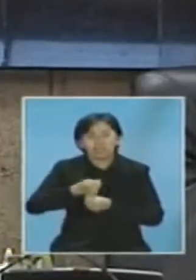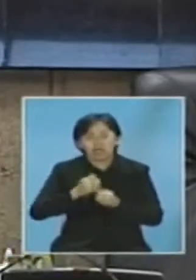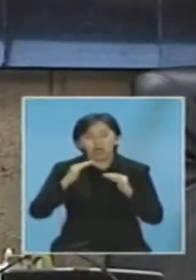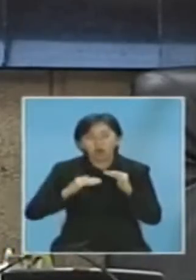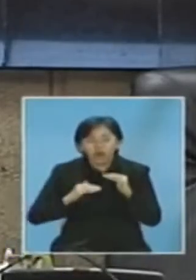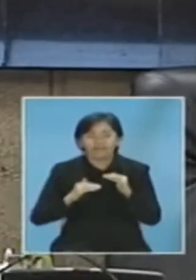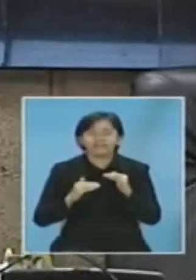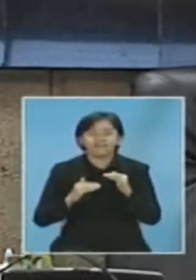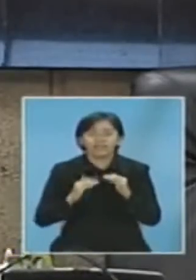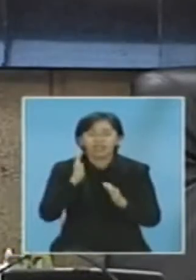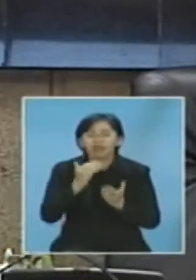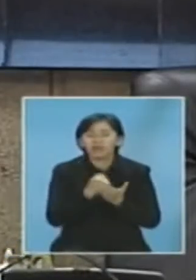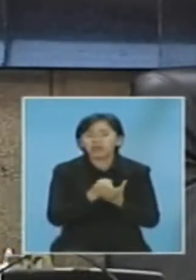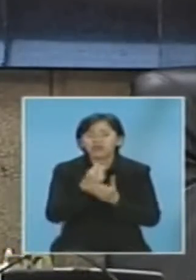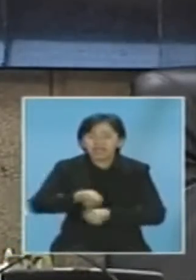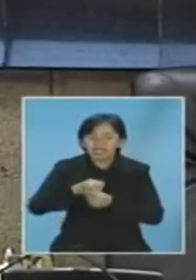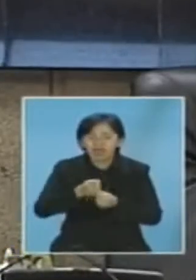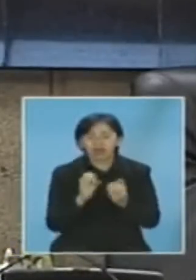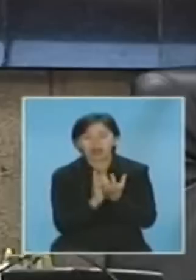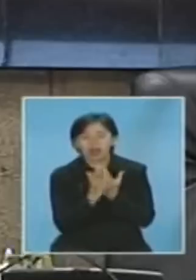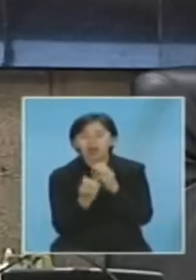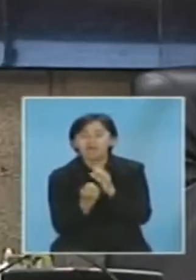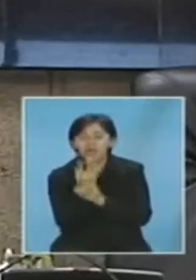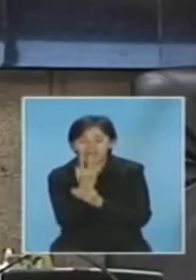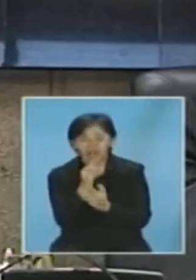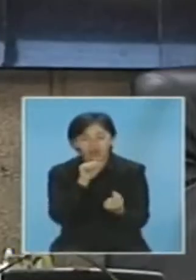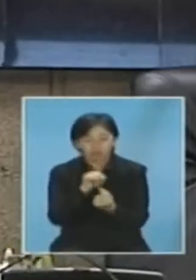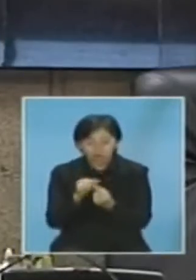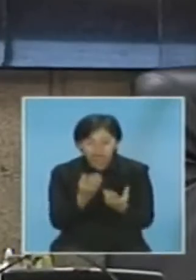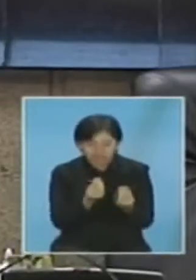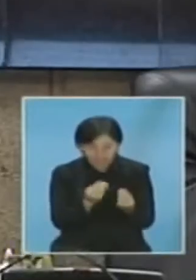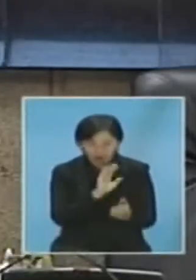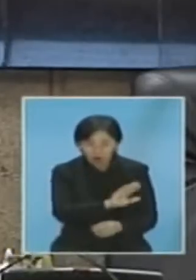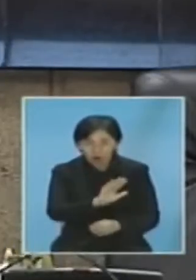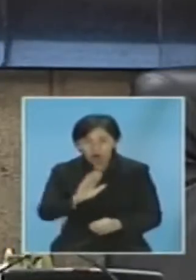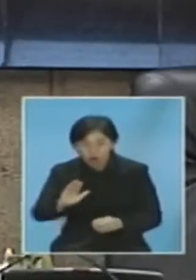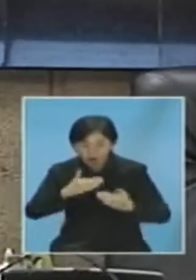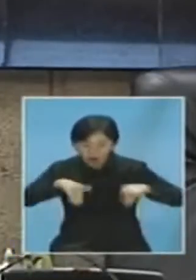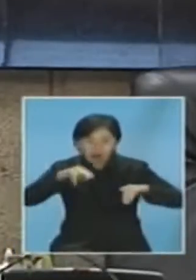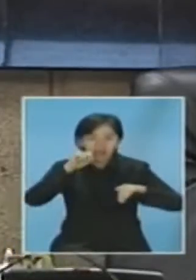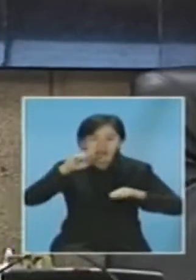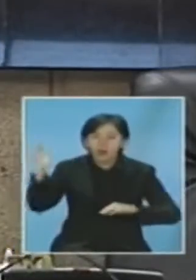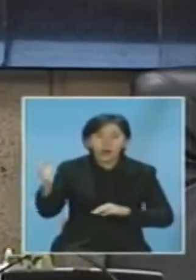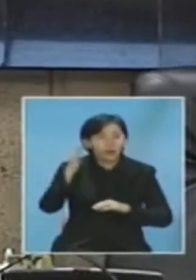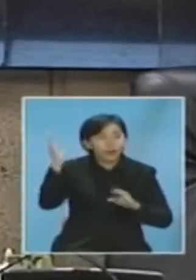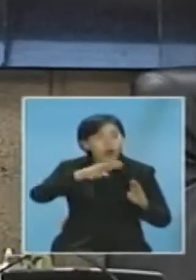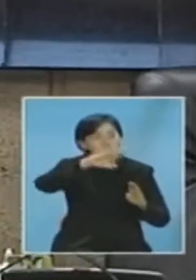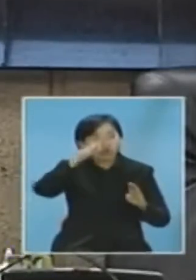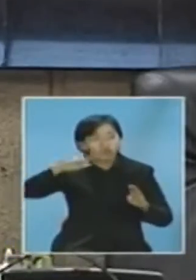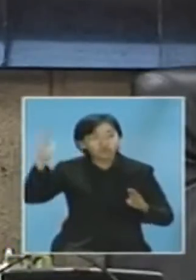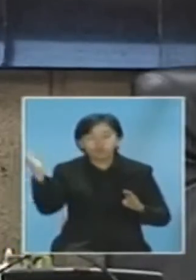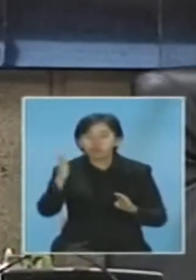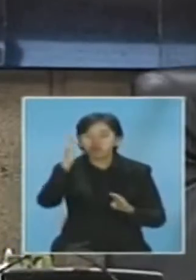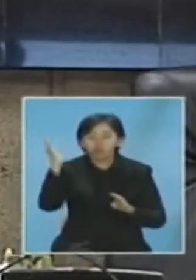บให้เกษตรกรปลูกพืชที่เหมาะสมกับสภาพของดินชลประทานและภูมิอากาศการใช้เทคโน